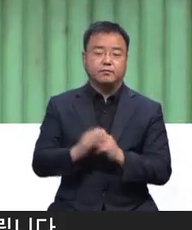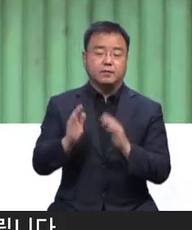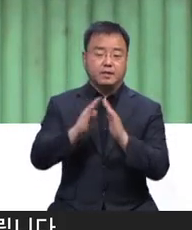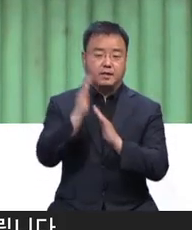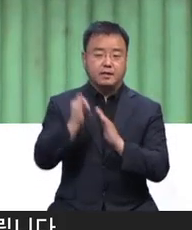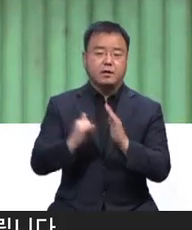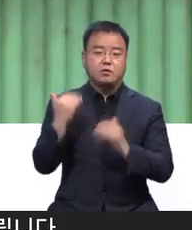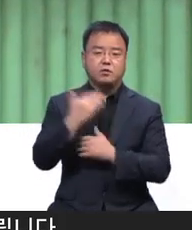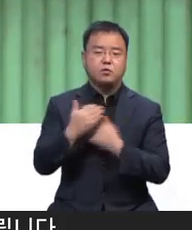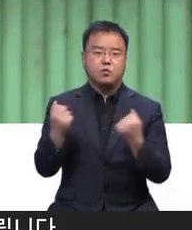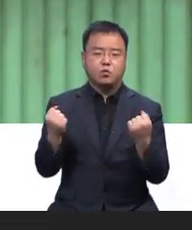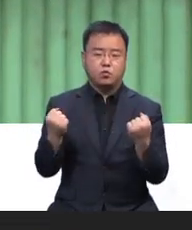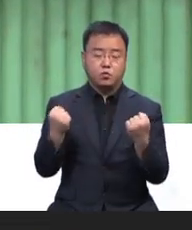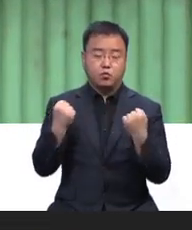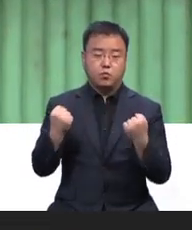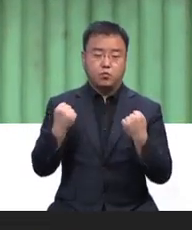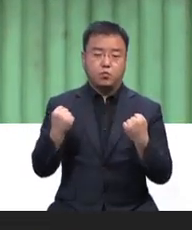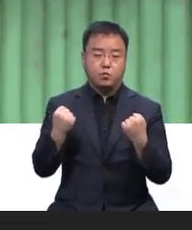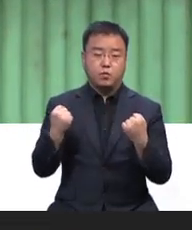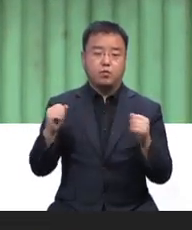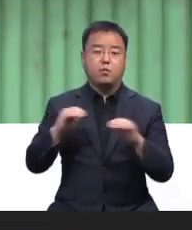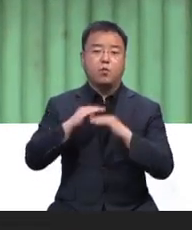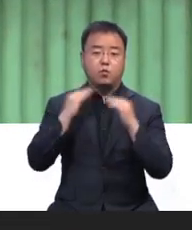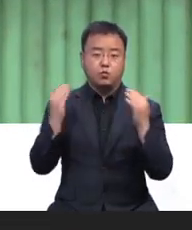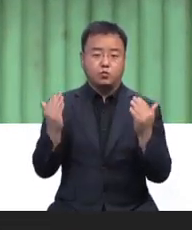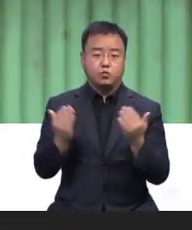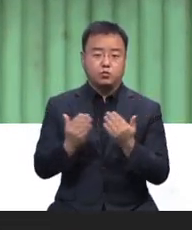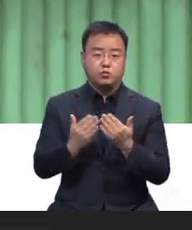이제 모두가 건강하고 이제